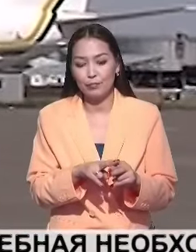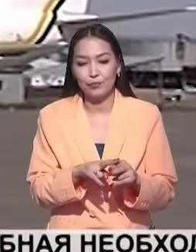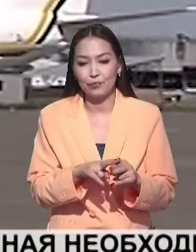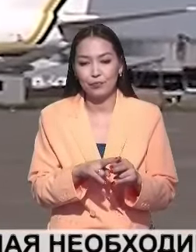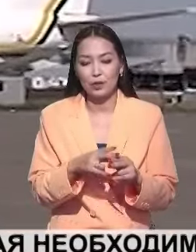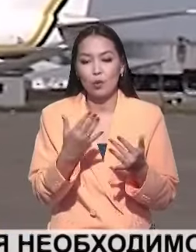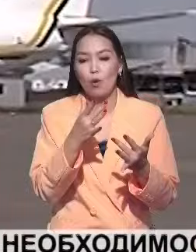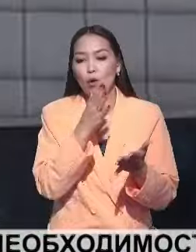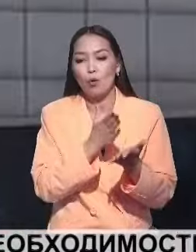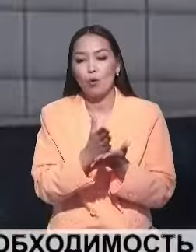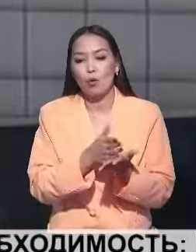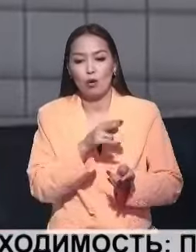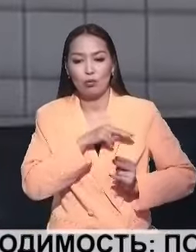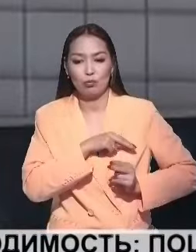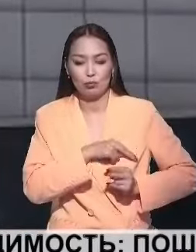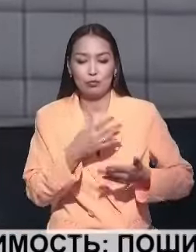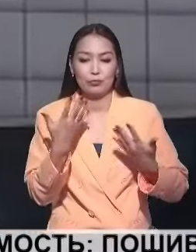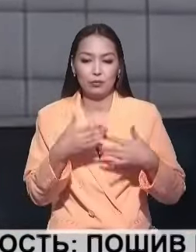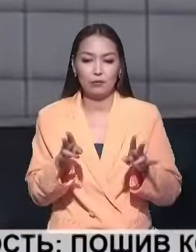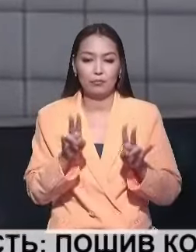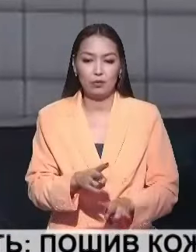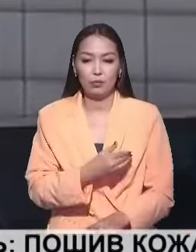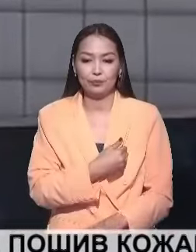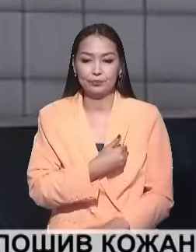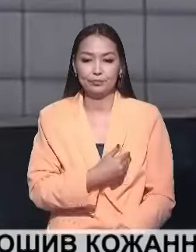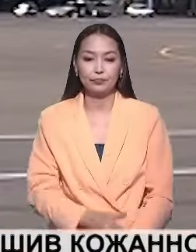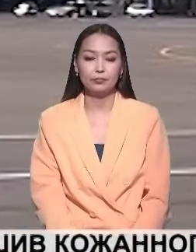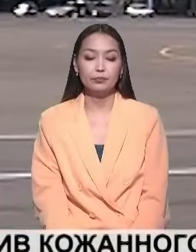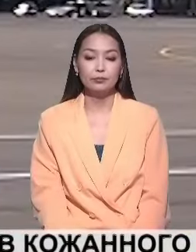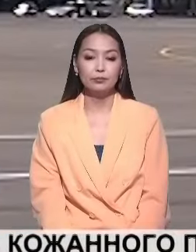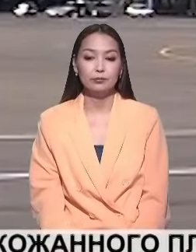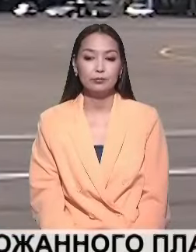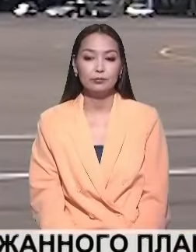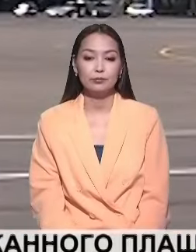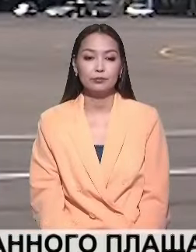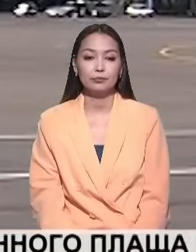десяток лет. Анара Нуртазина, Асет Елимбаев, Астана Таймс, Алматы.